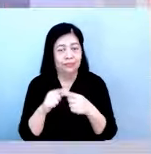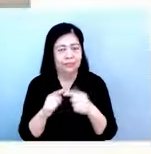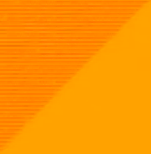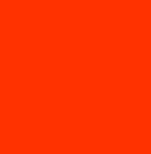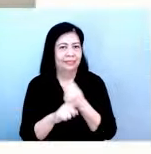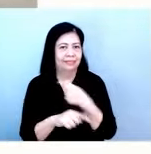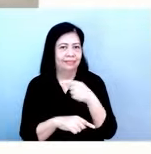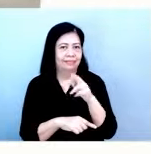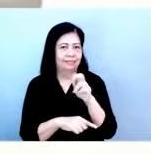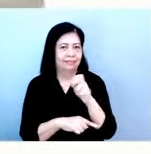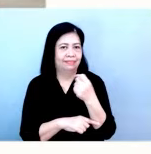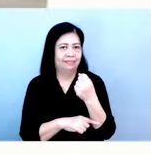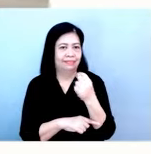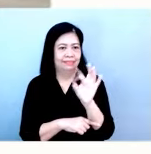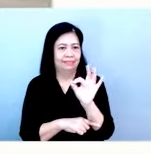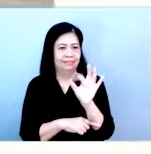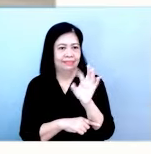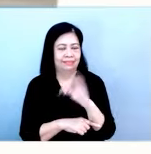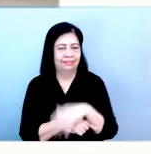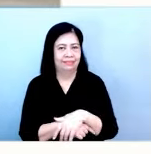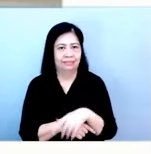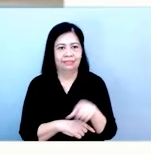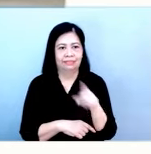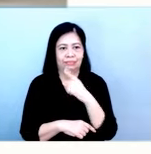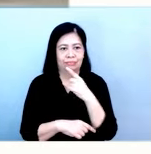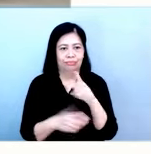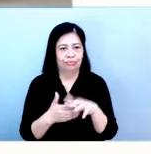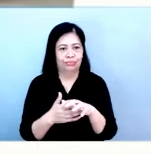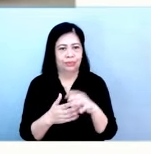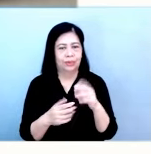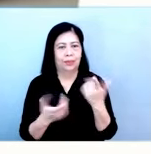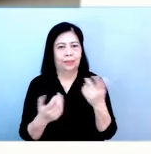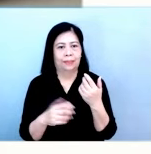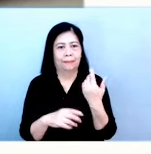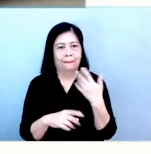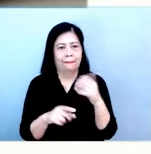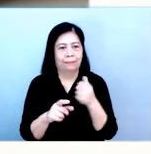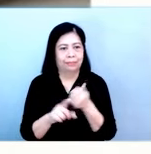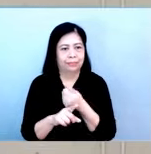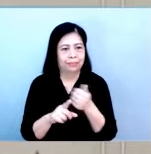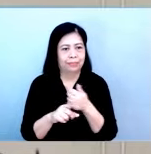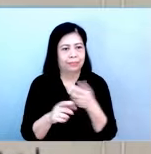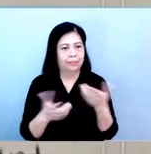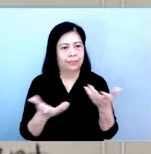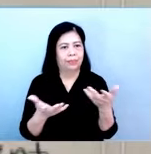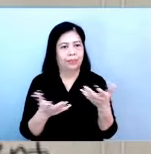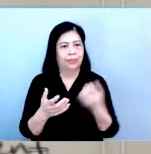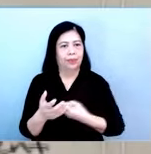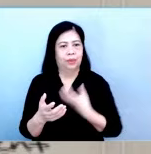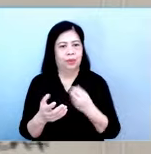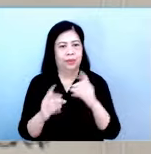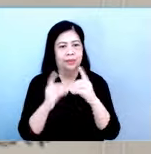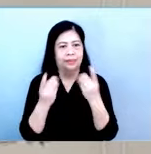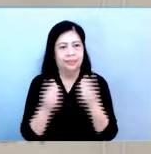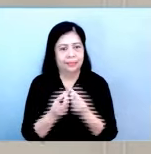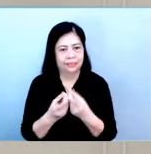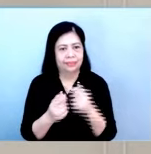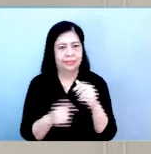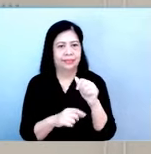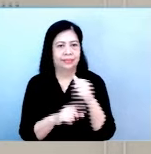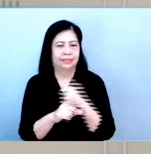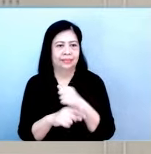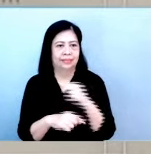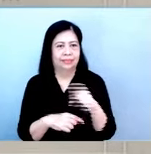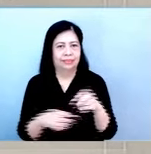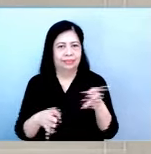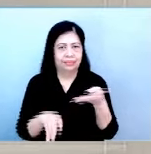19. The Tortured Poets Department ang pangalan ng bagong album ni Taylor. Mayroon niyang 16 songs at isang bonus track.